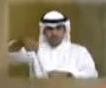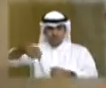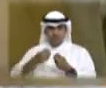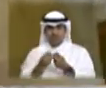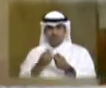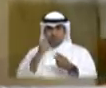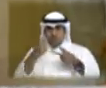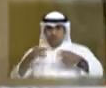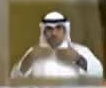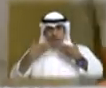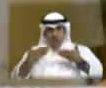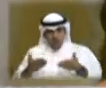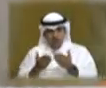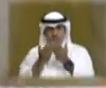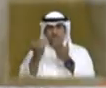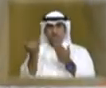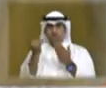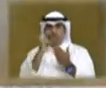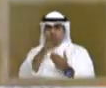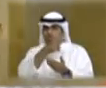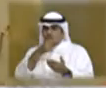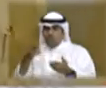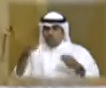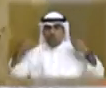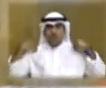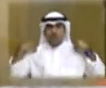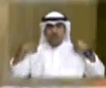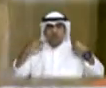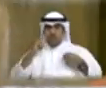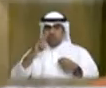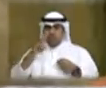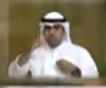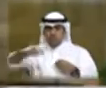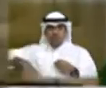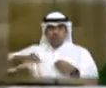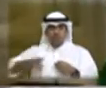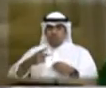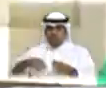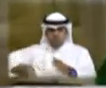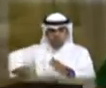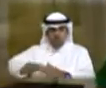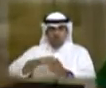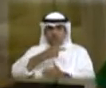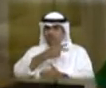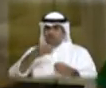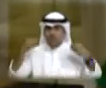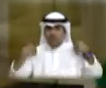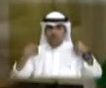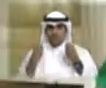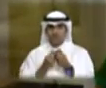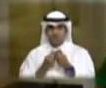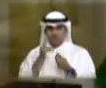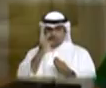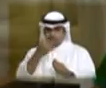الله راح نشوفها مستقبليا بما يخص الرياضة، مو بس بكرة القدم بل في جميع المجالات. وبروح إيجابية